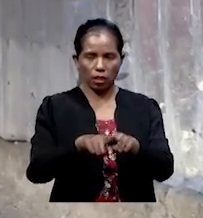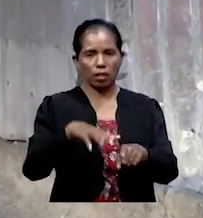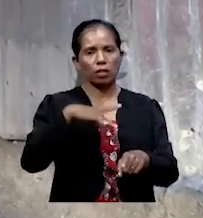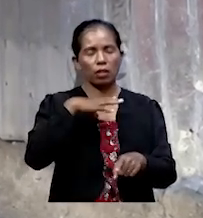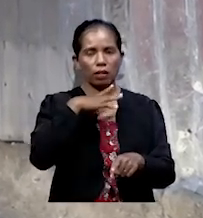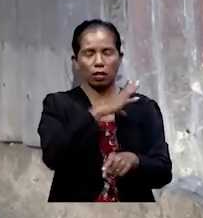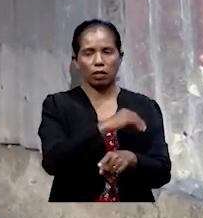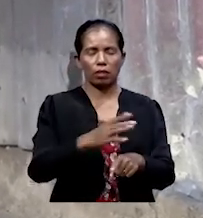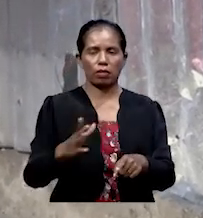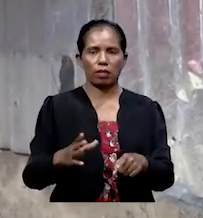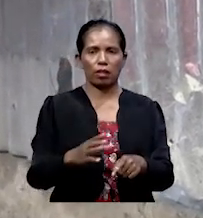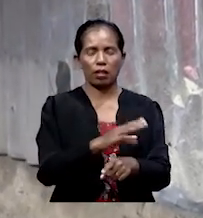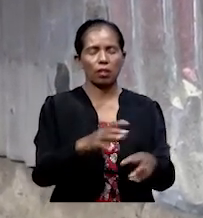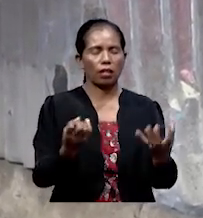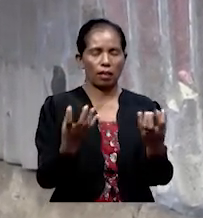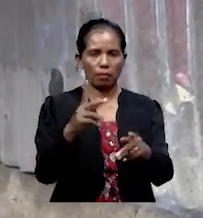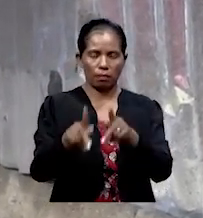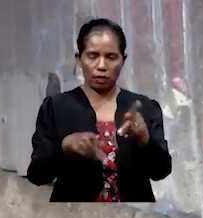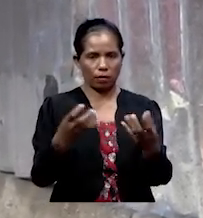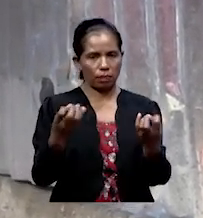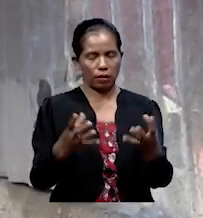nebe marka baur ka arku iris.